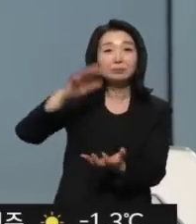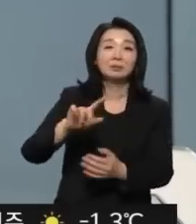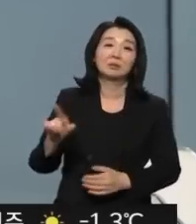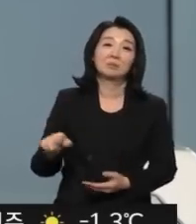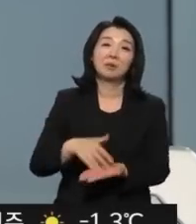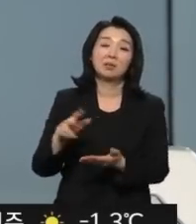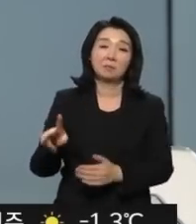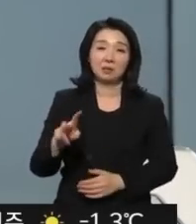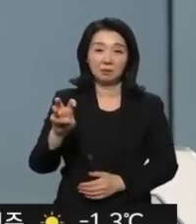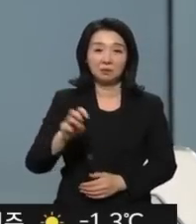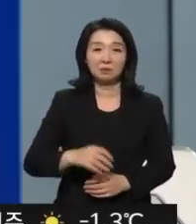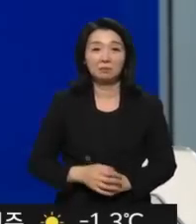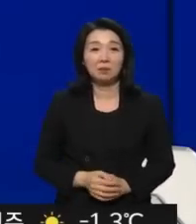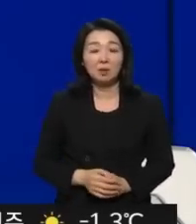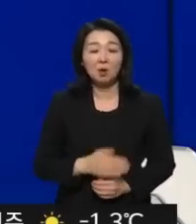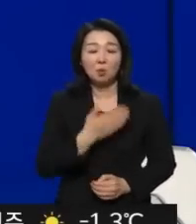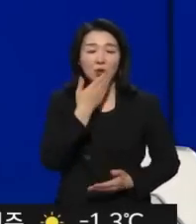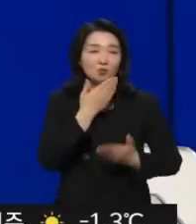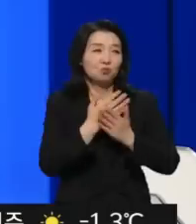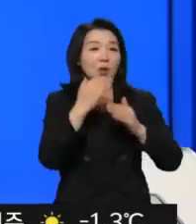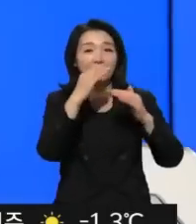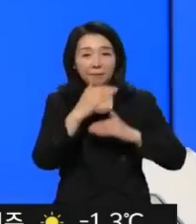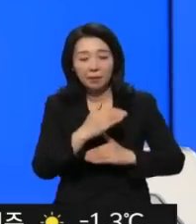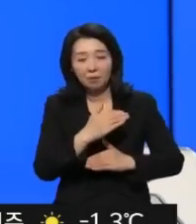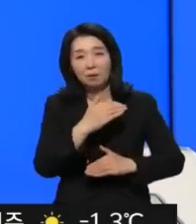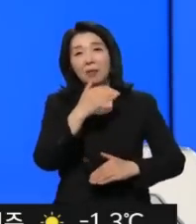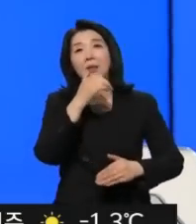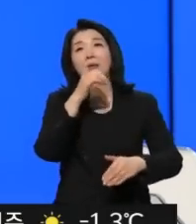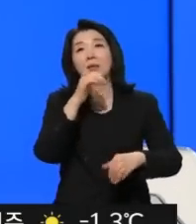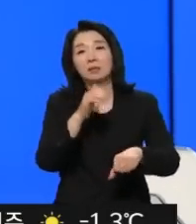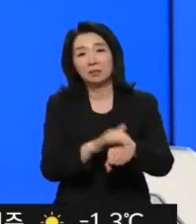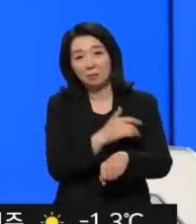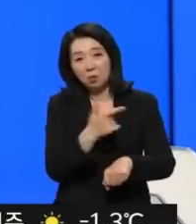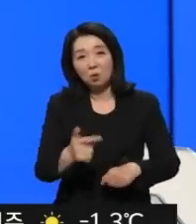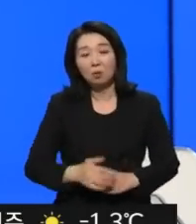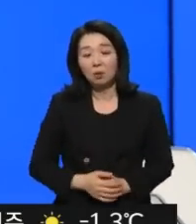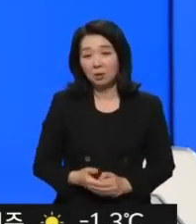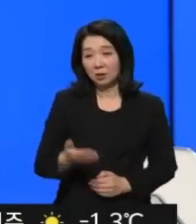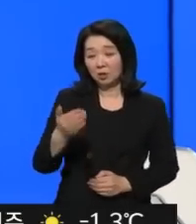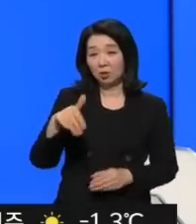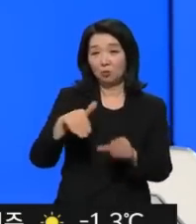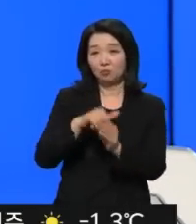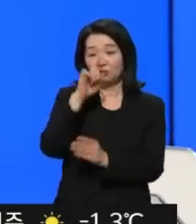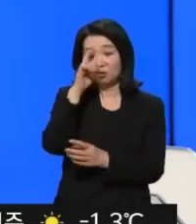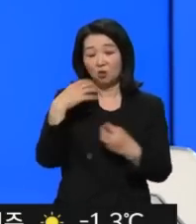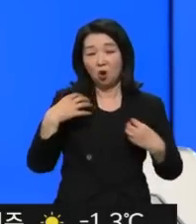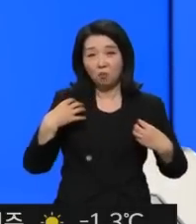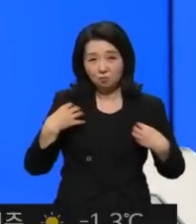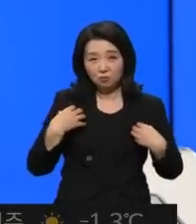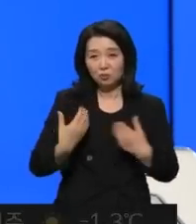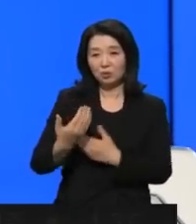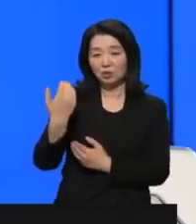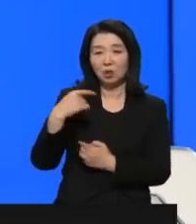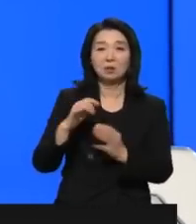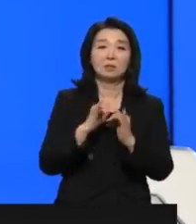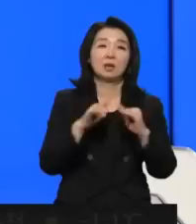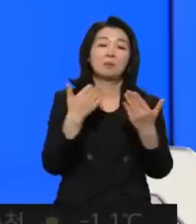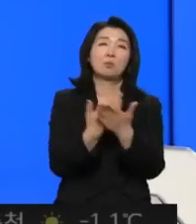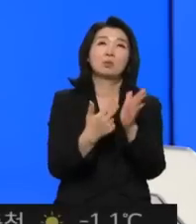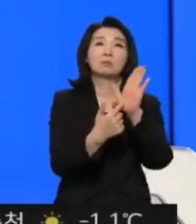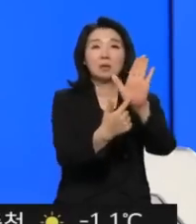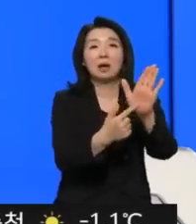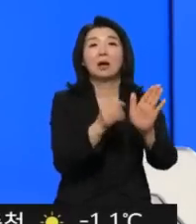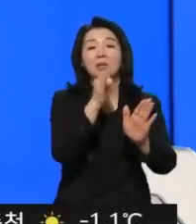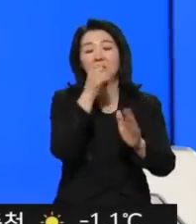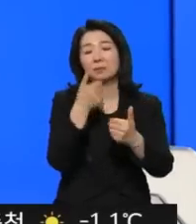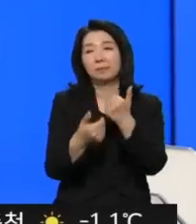하더라고요. 검찰이 이제 사안이 엄중하다 이렇게 밝혔는데 또 전 정부 인사들이 어제 입장문도 내는 등 지금 상당히 또 갈등 수위도 높아지고 있기